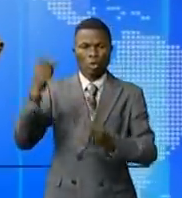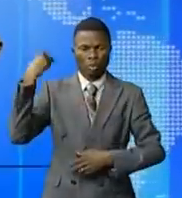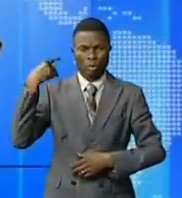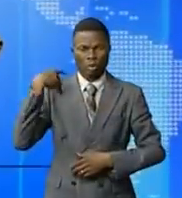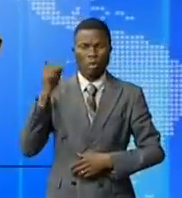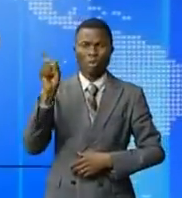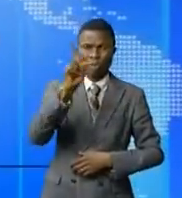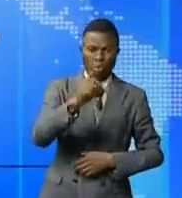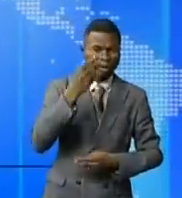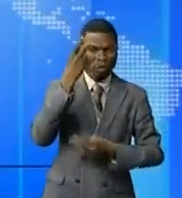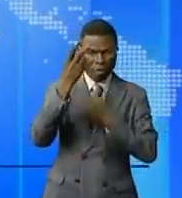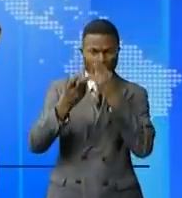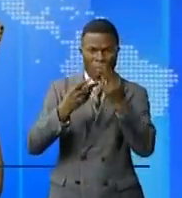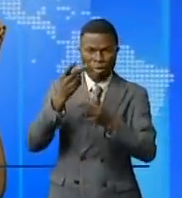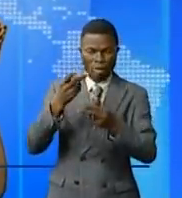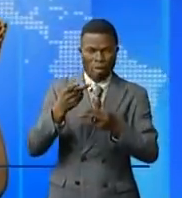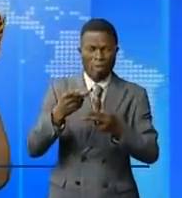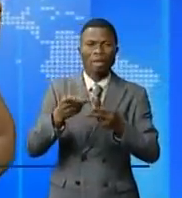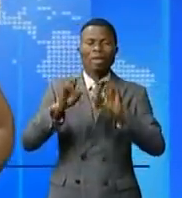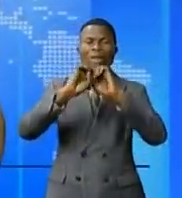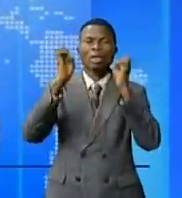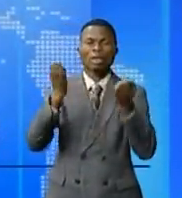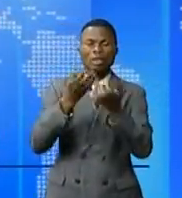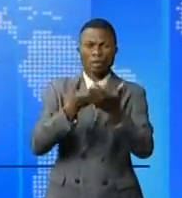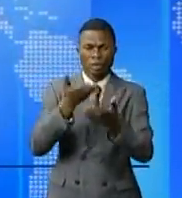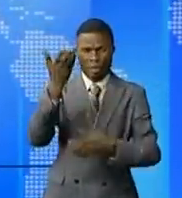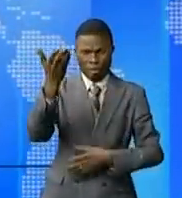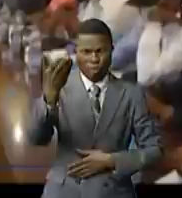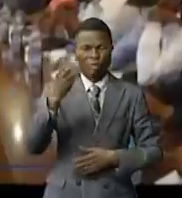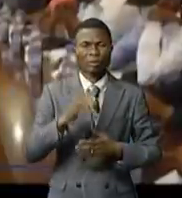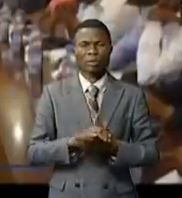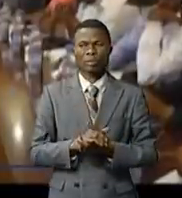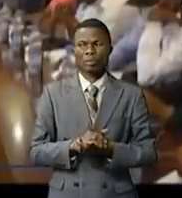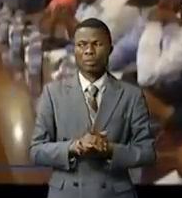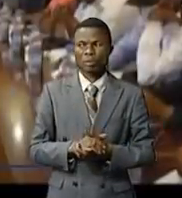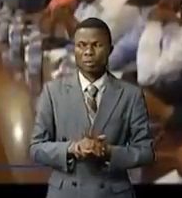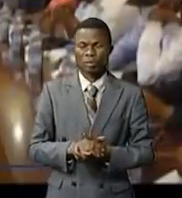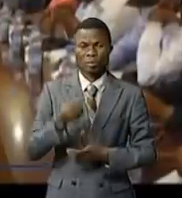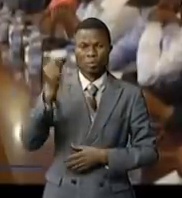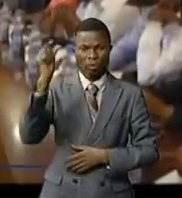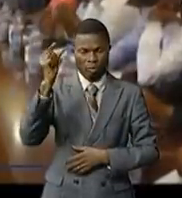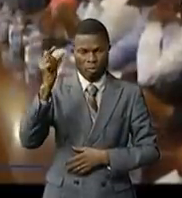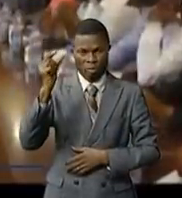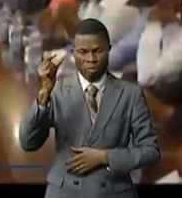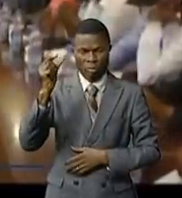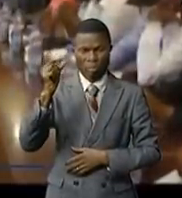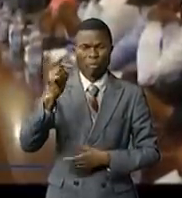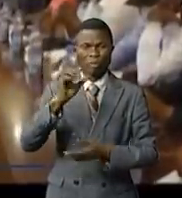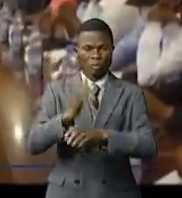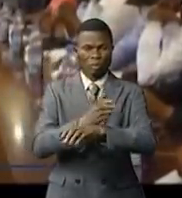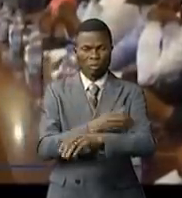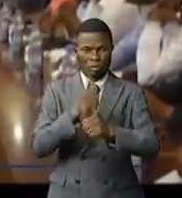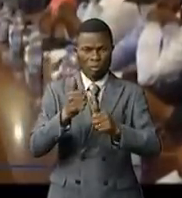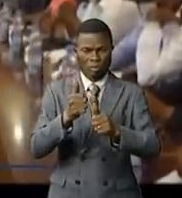profité pour visiter la 6 communes. Edith Chala. Et les mines peuvent désormais faire bon ménage.